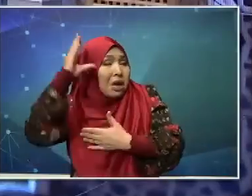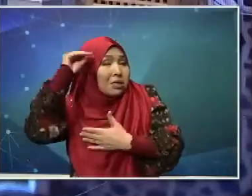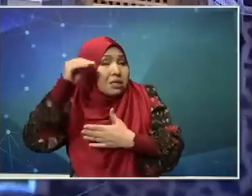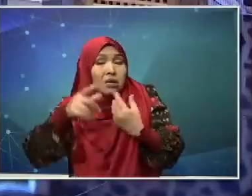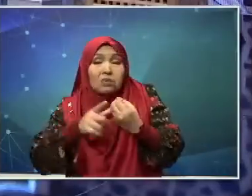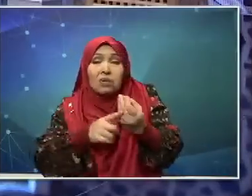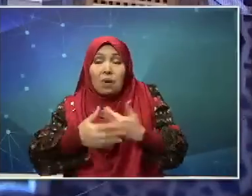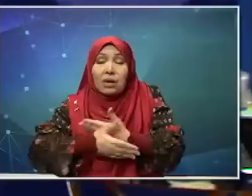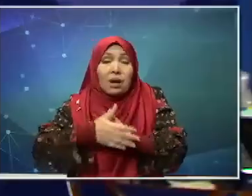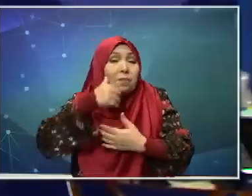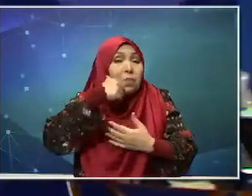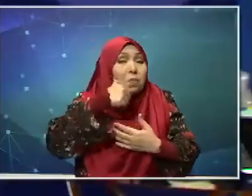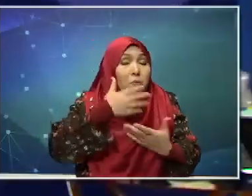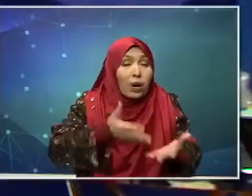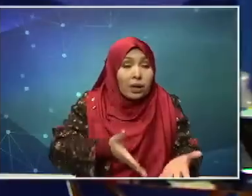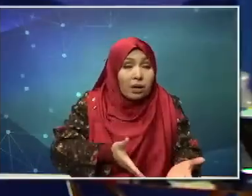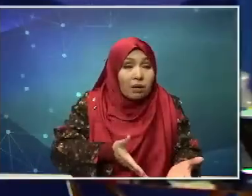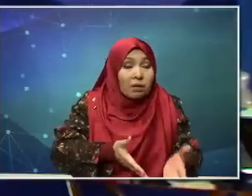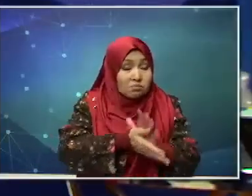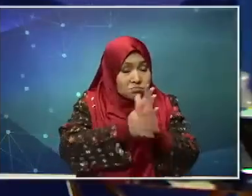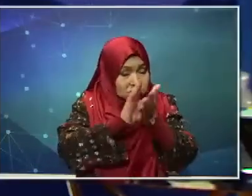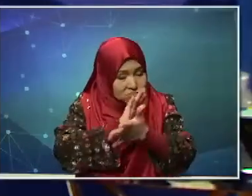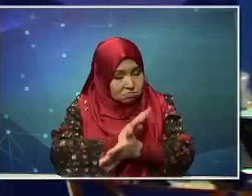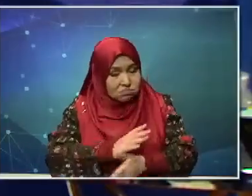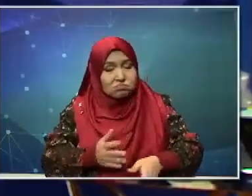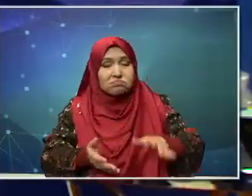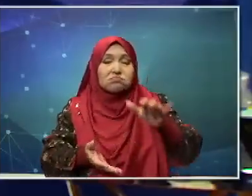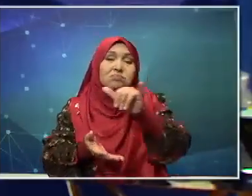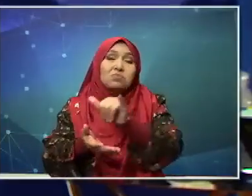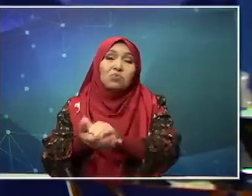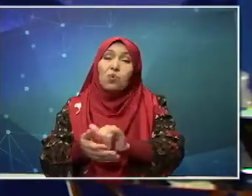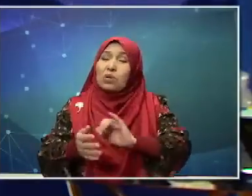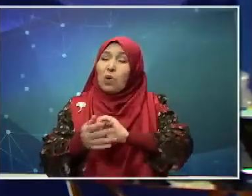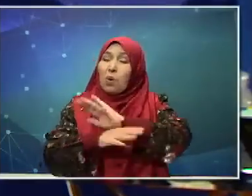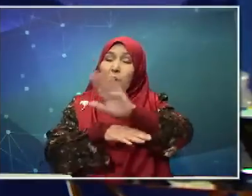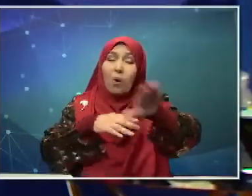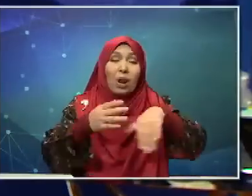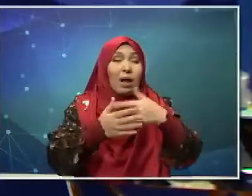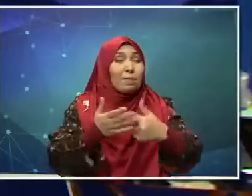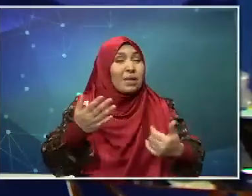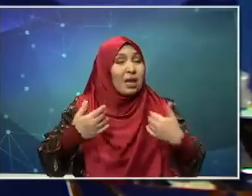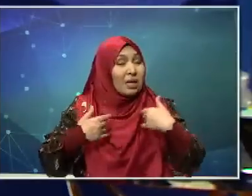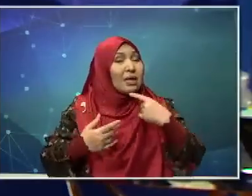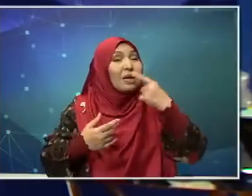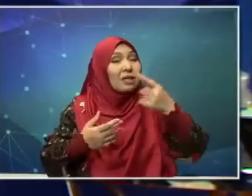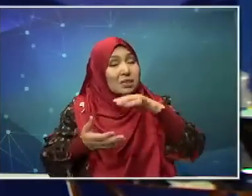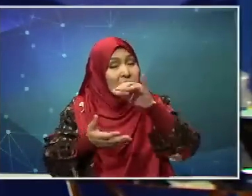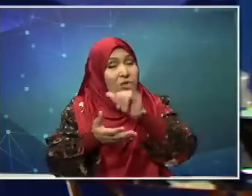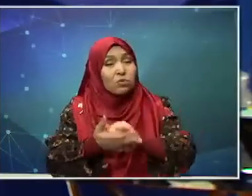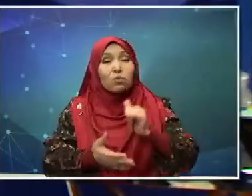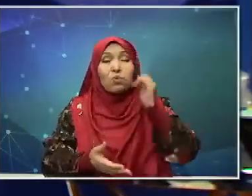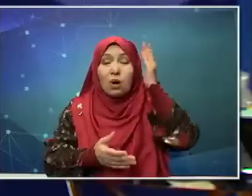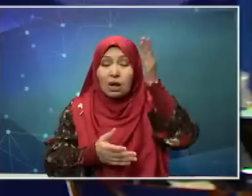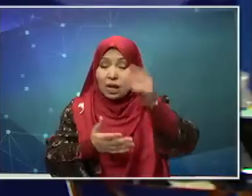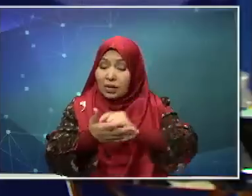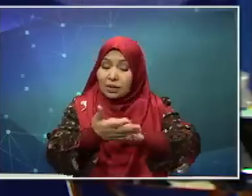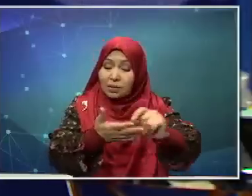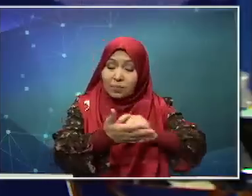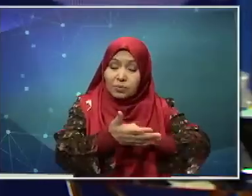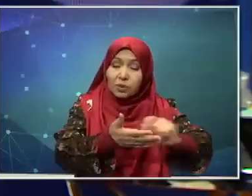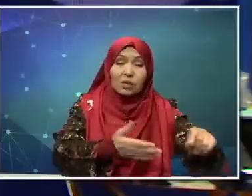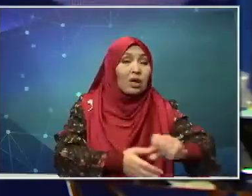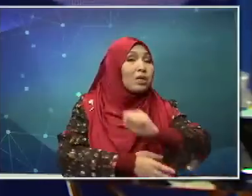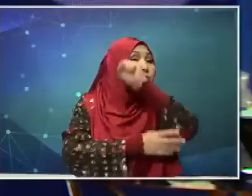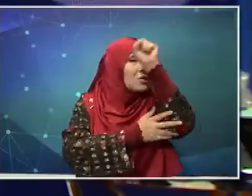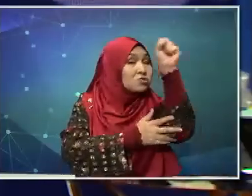olahraga 1kca berusaha jatuh Wahyu salun segala akui yang mereka kartu itu akan ditulis dan akan